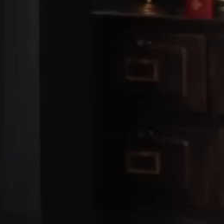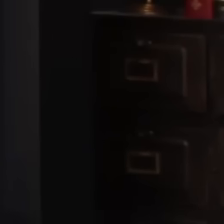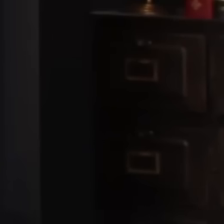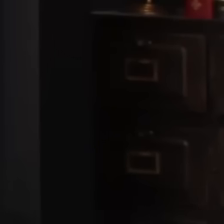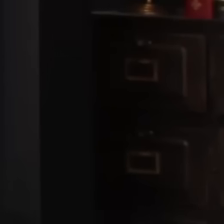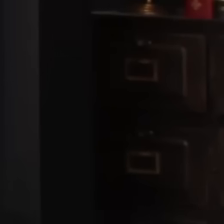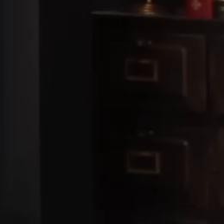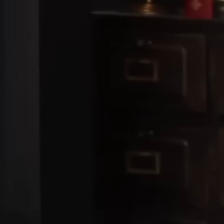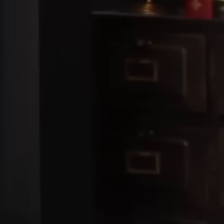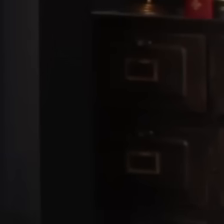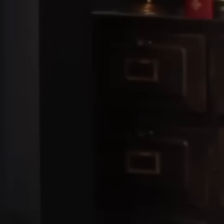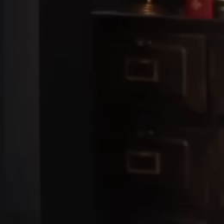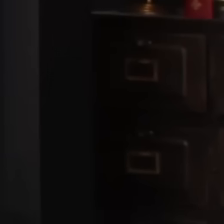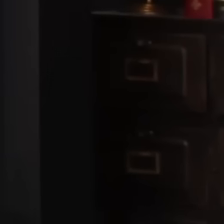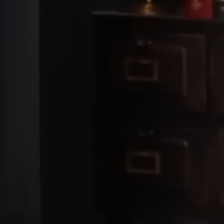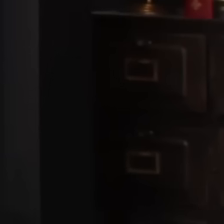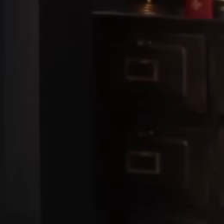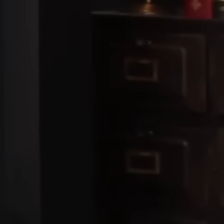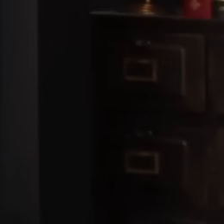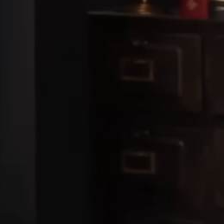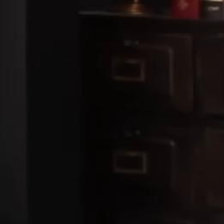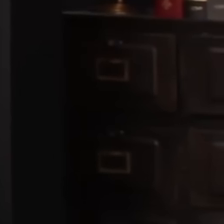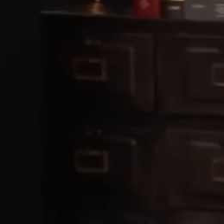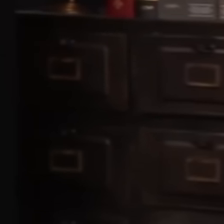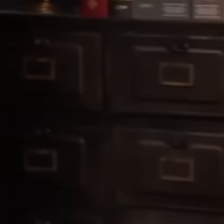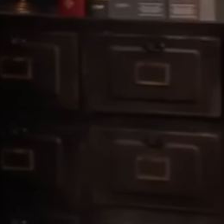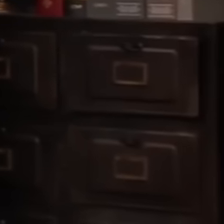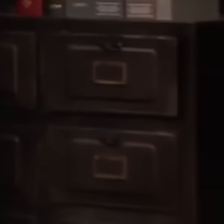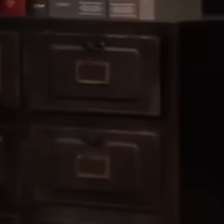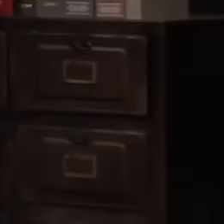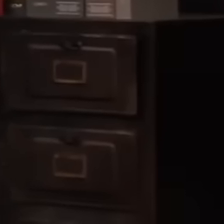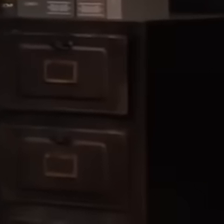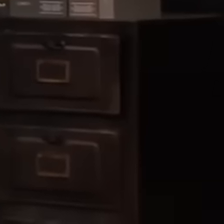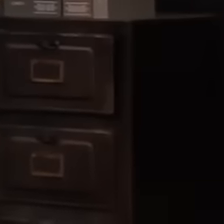마시고 구독과 좋아요 알림 설정 요기